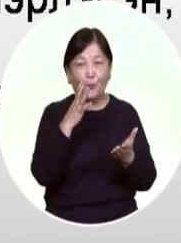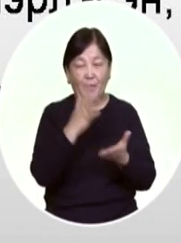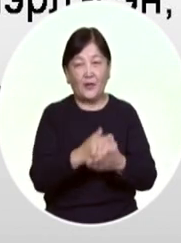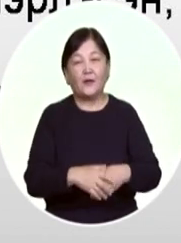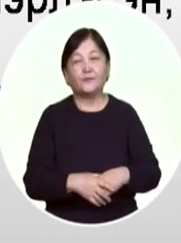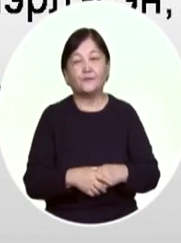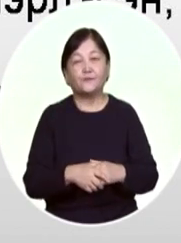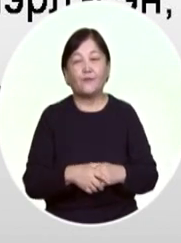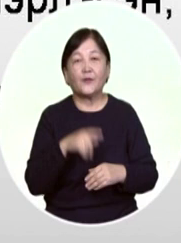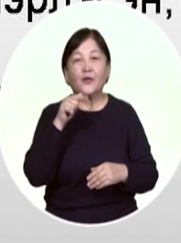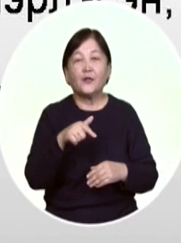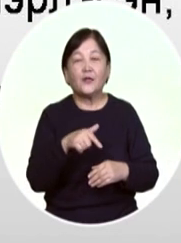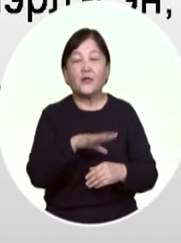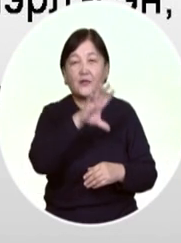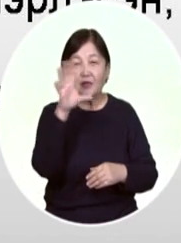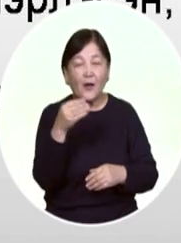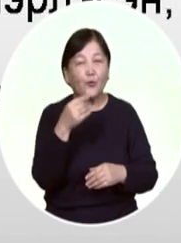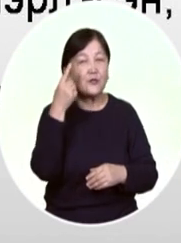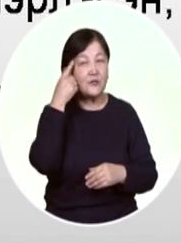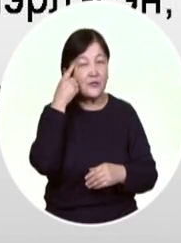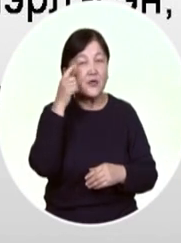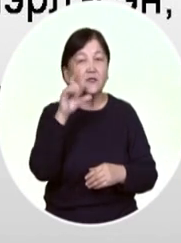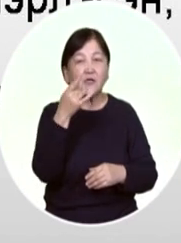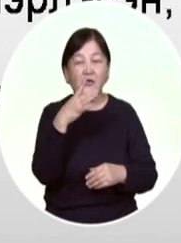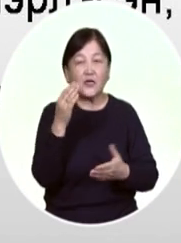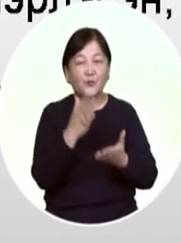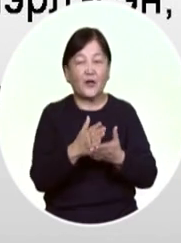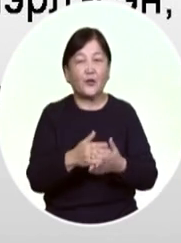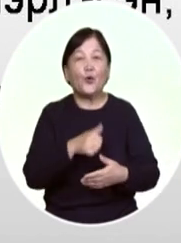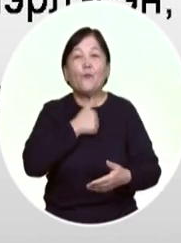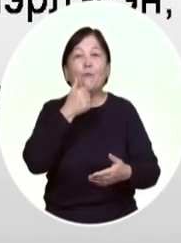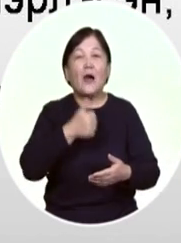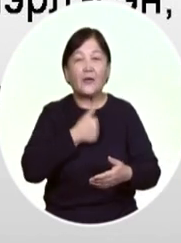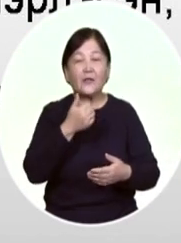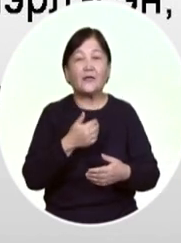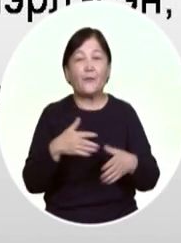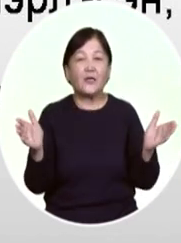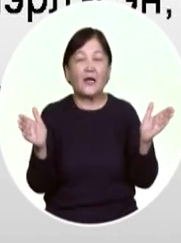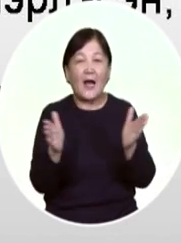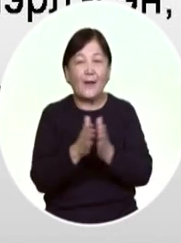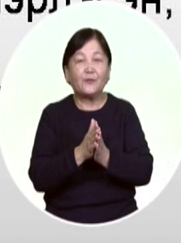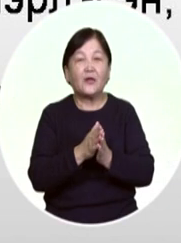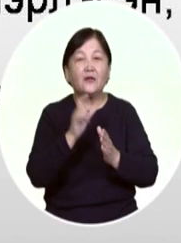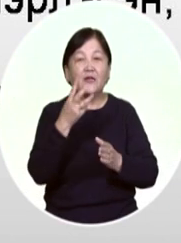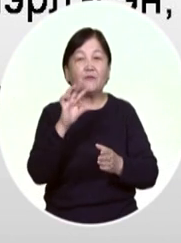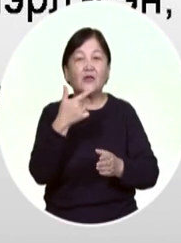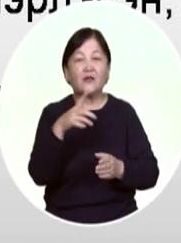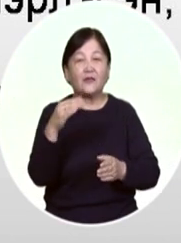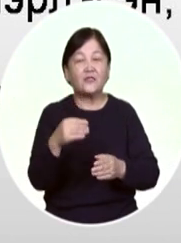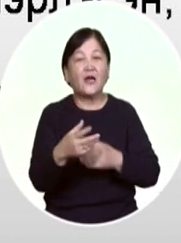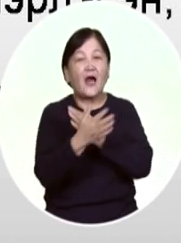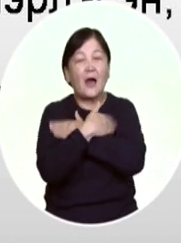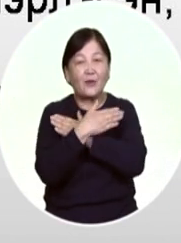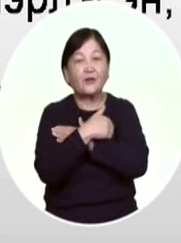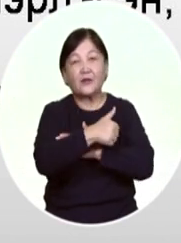байгаа. Энийг та бүхэн бас сэргээж байгаа. Тэр бахархлаа бид нар хамтран тэмдэглэж амарч өнгөрөөдөг өдрүүд